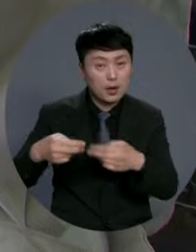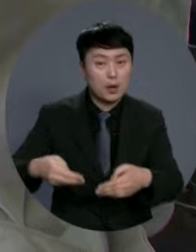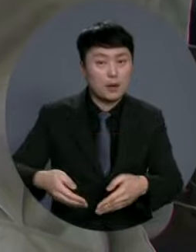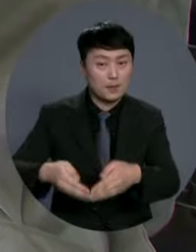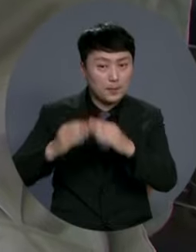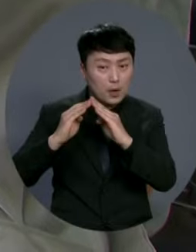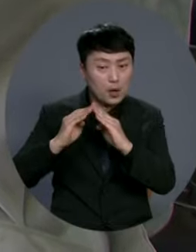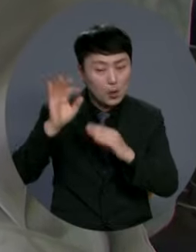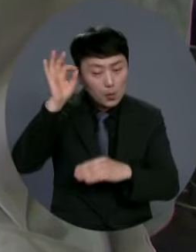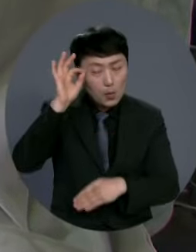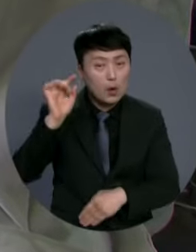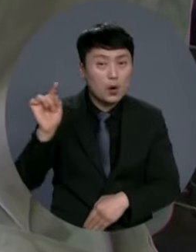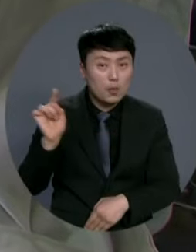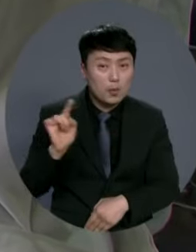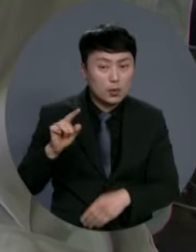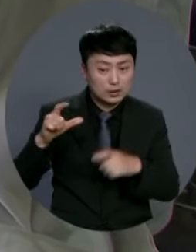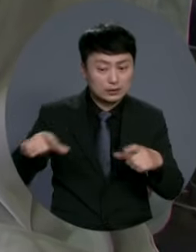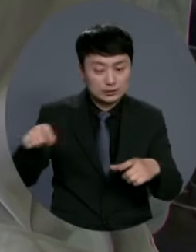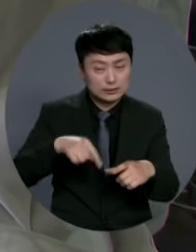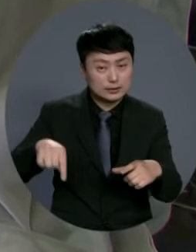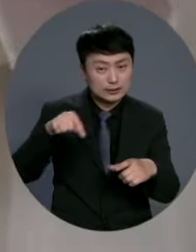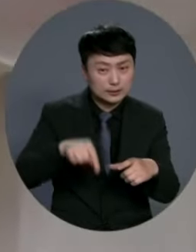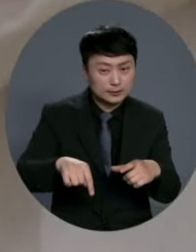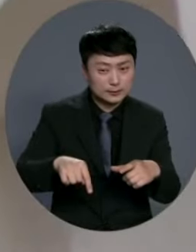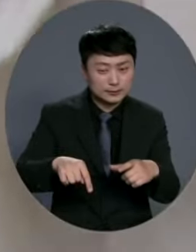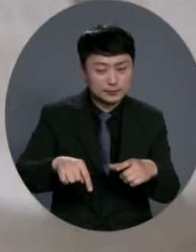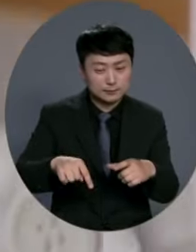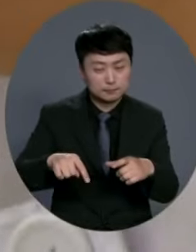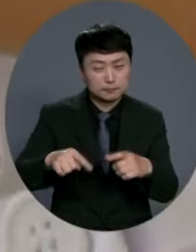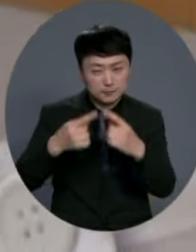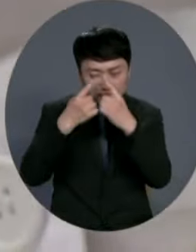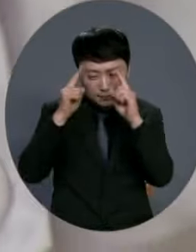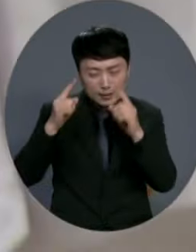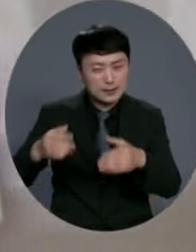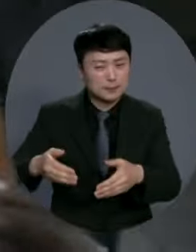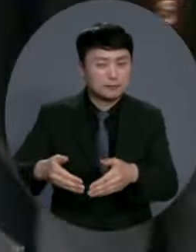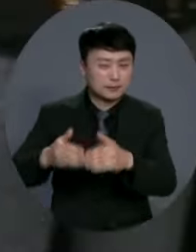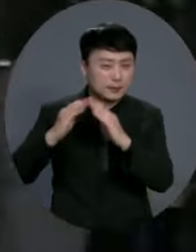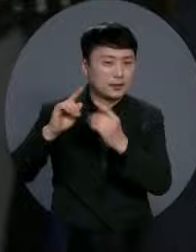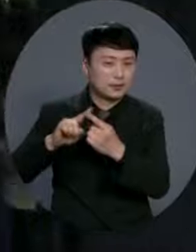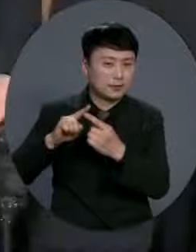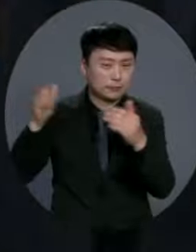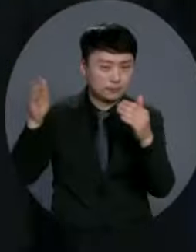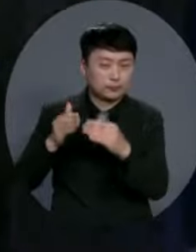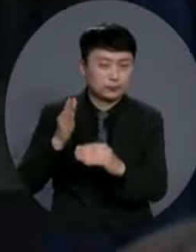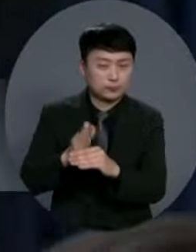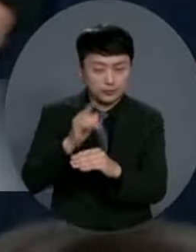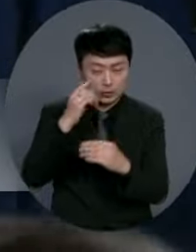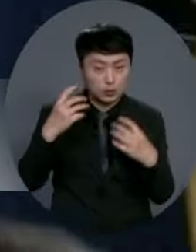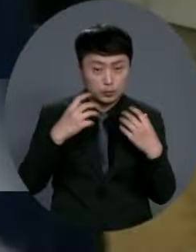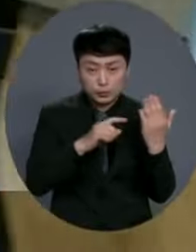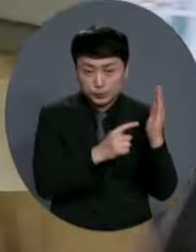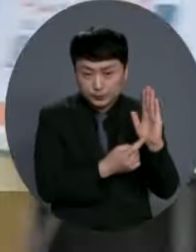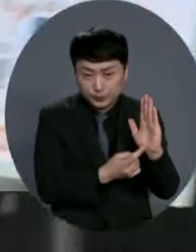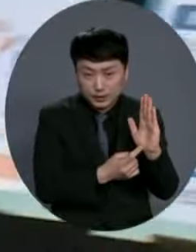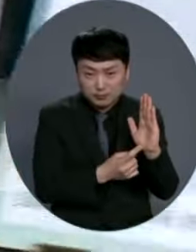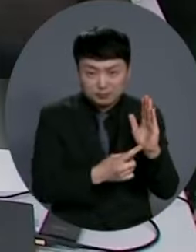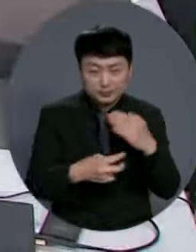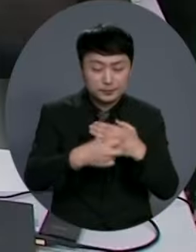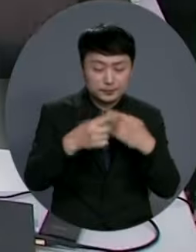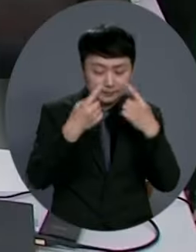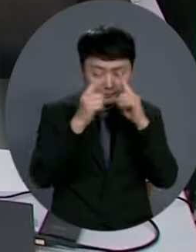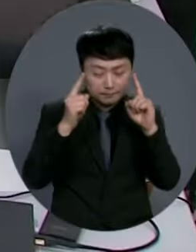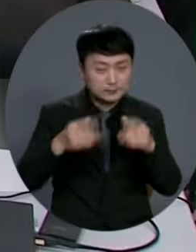포항에서는 정원보다는 의대 신설 여부에 더 관심이 쏠려 있습니다. 정부는 이날 발표에서 의대 신설